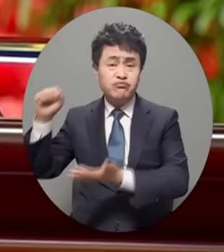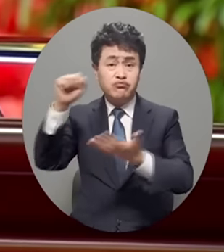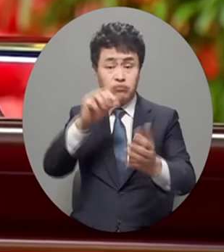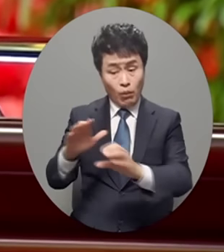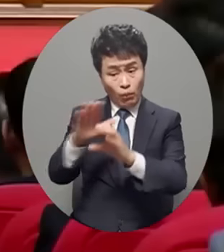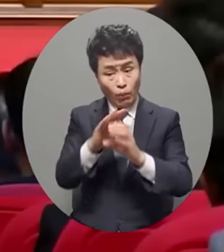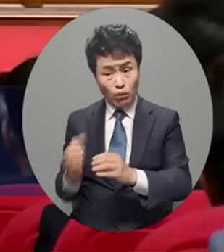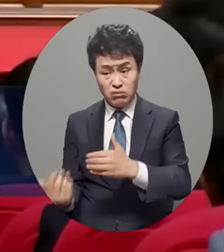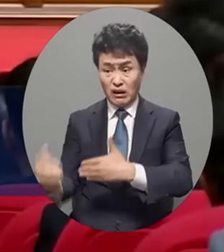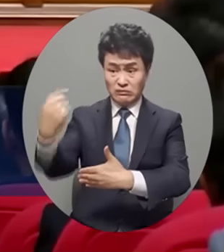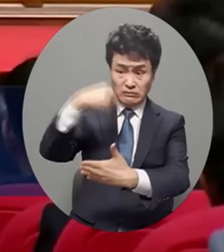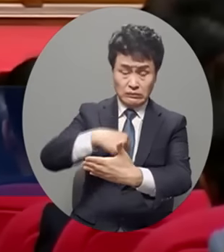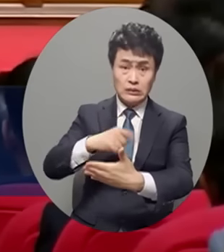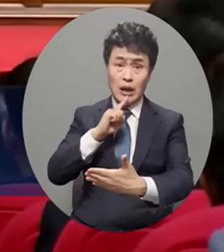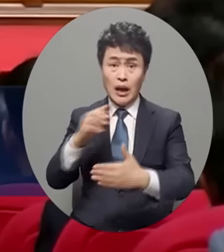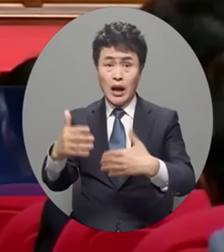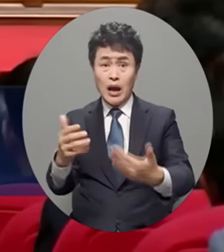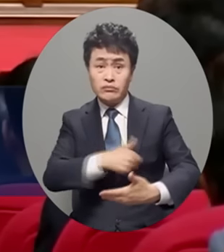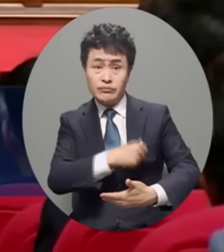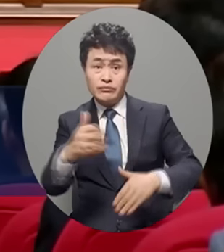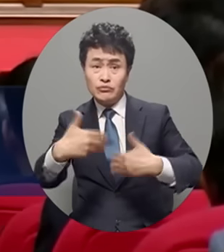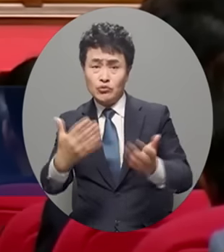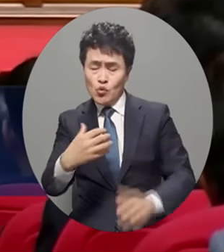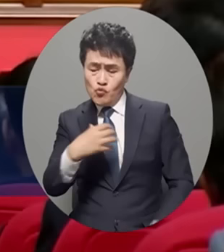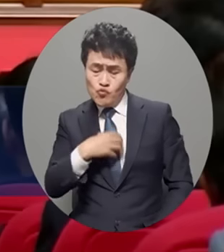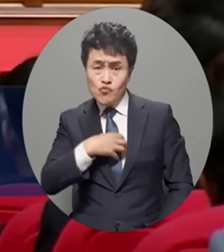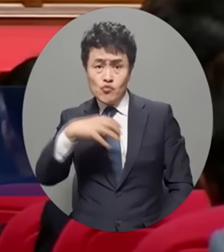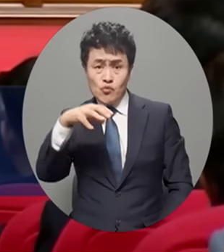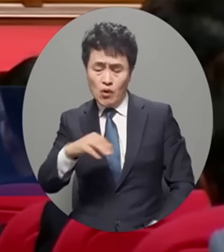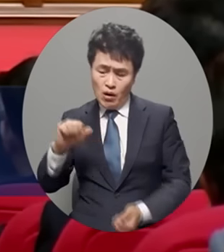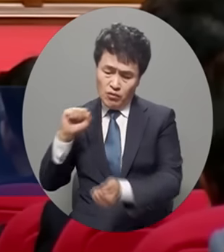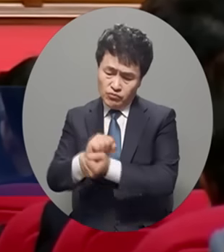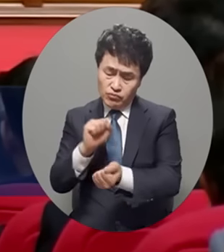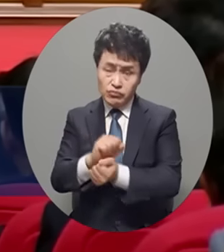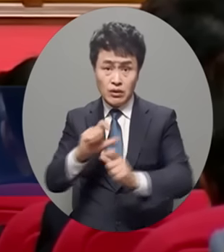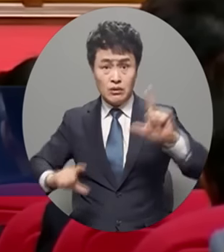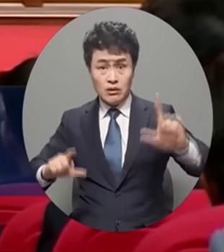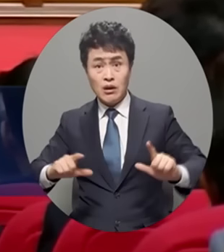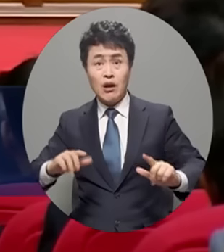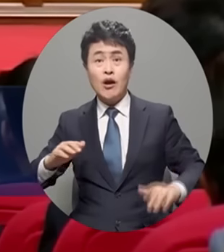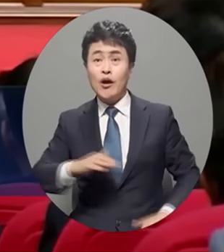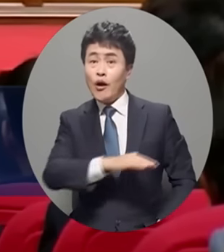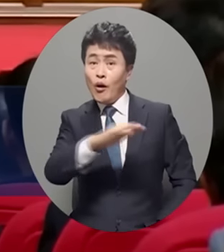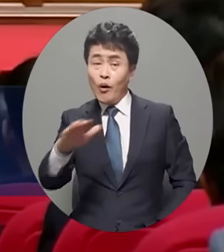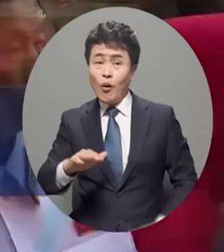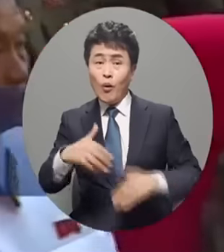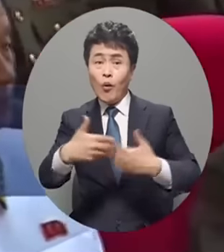했습니다. 비루스가 유입될 수 있는 위험한 짓거리를 계속 행하는 경우 우리는